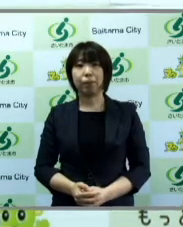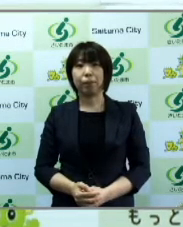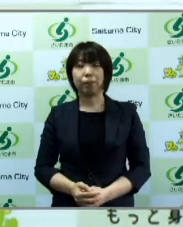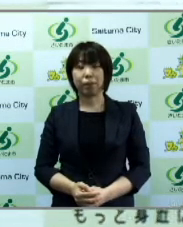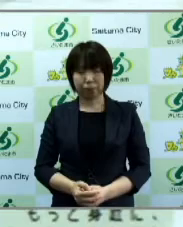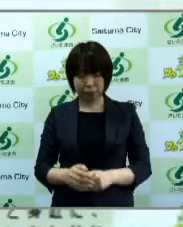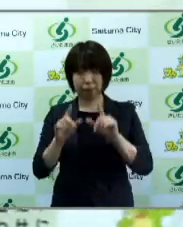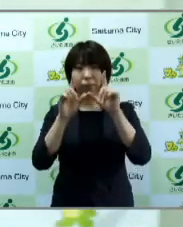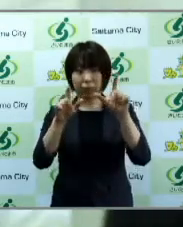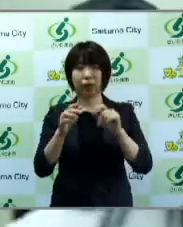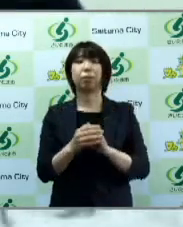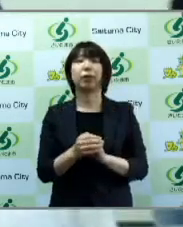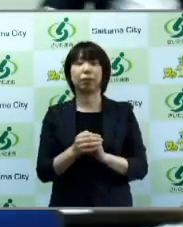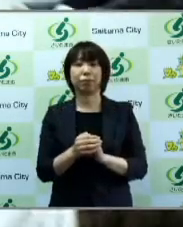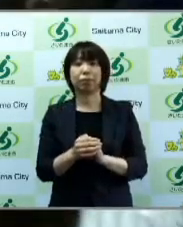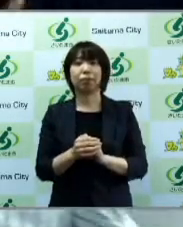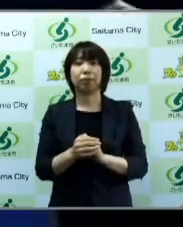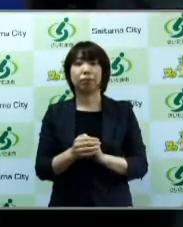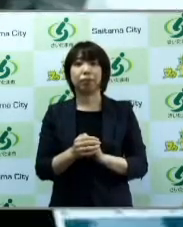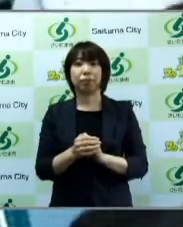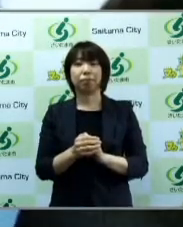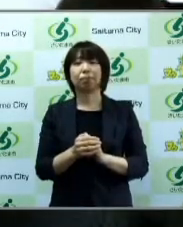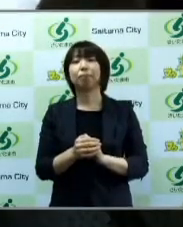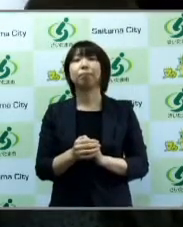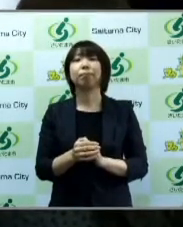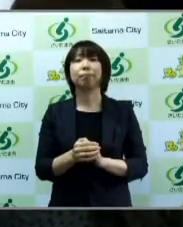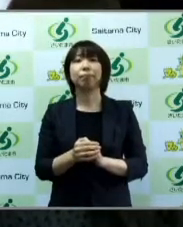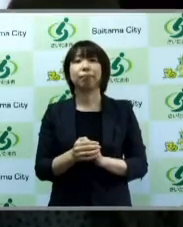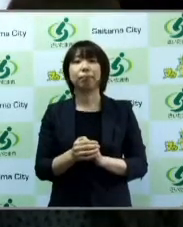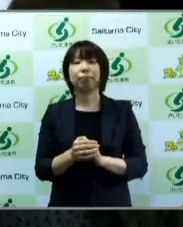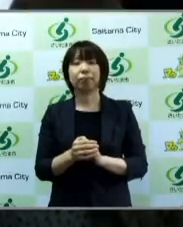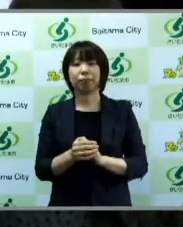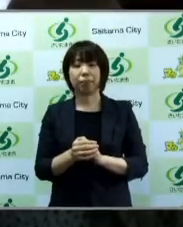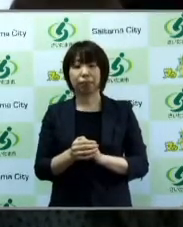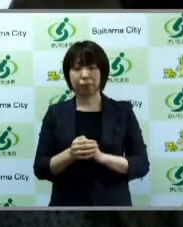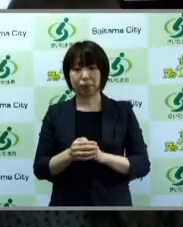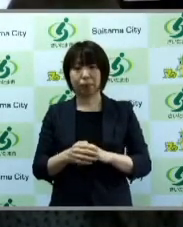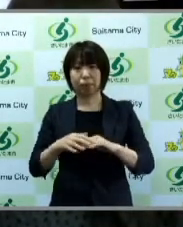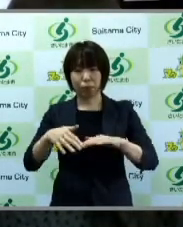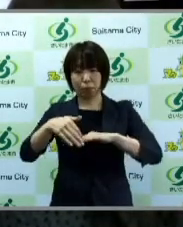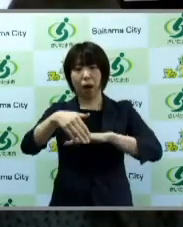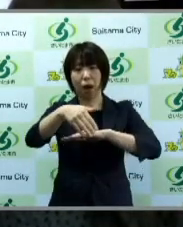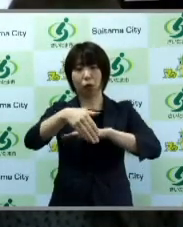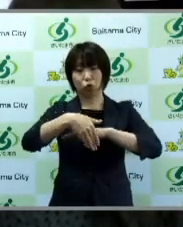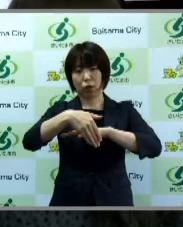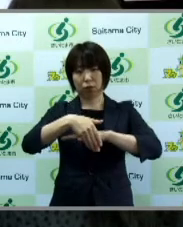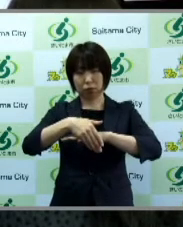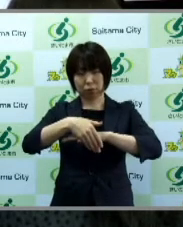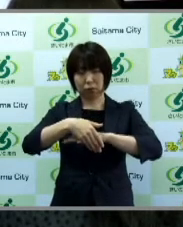お答えいたします。まあ、現状ですね、まあ、受付をしているところでございますので、